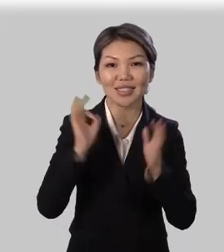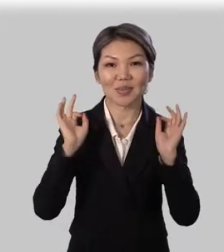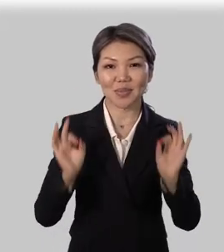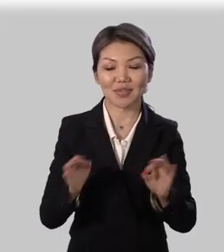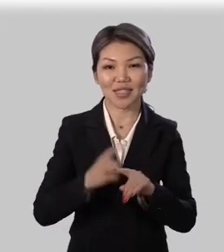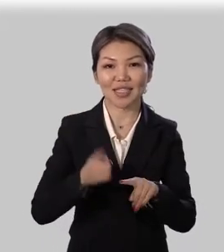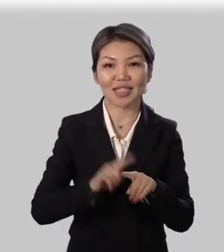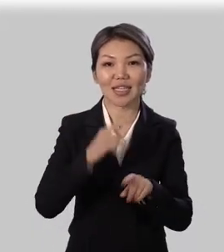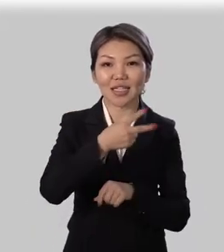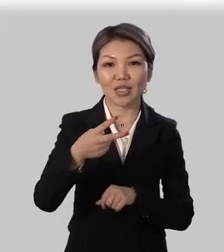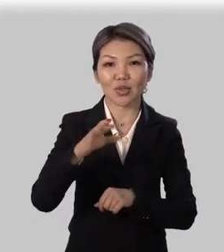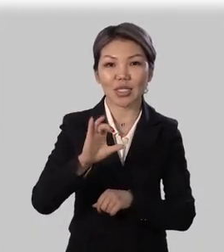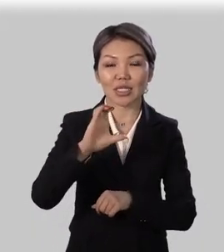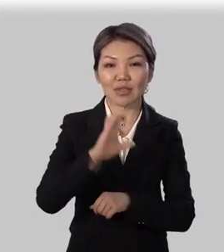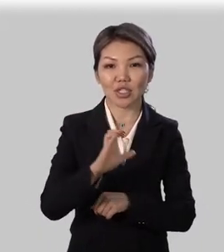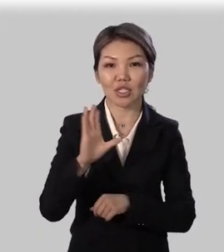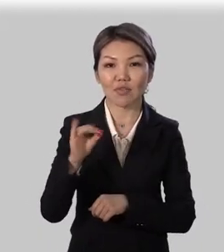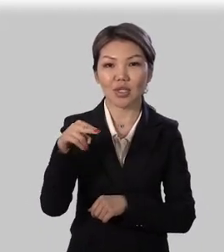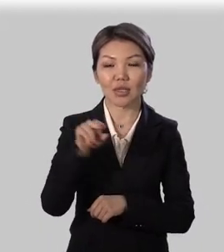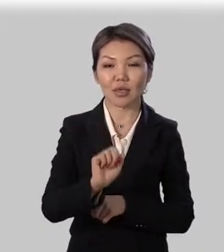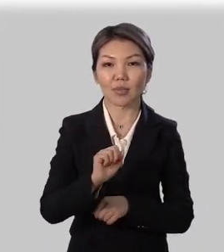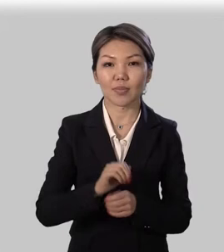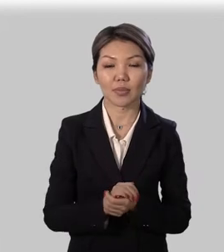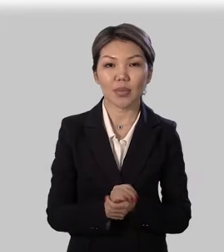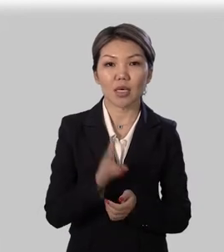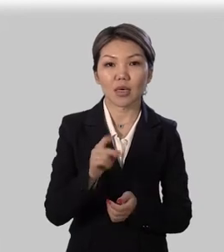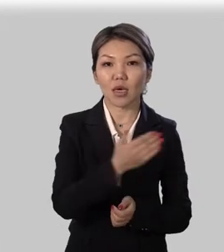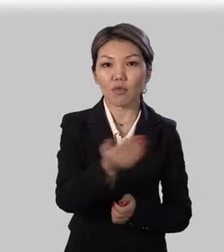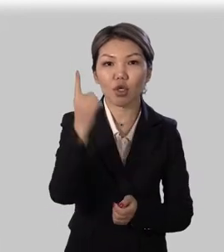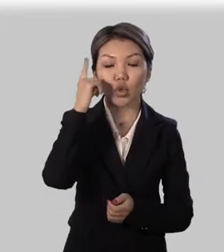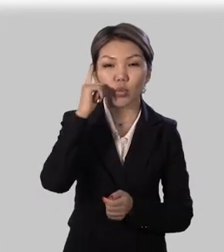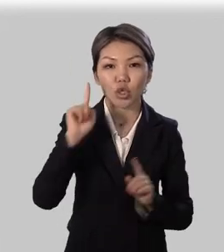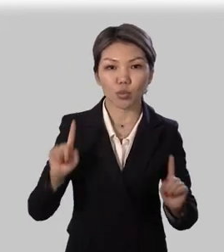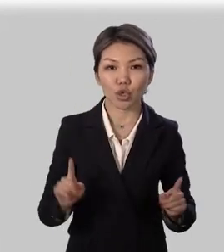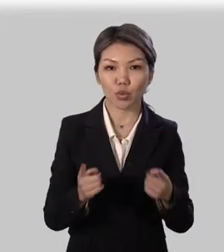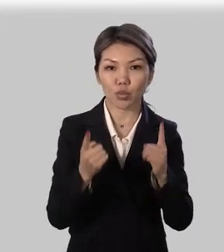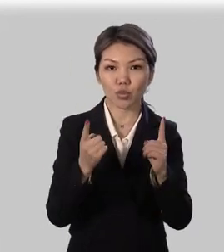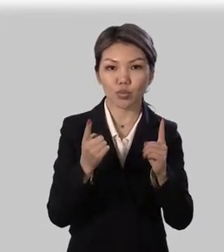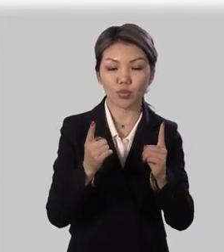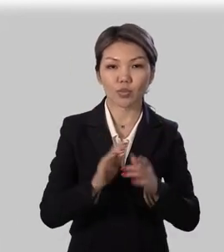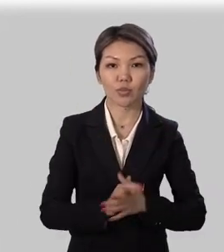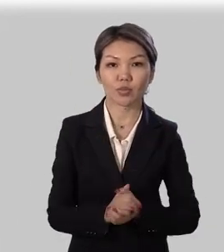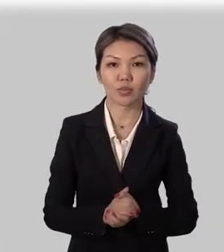это глаголы совершенного вида как вы думаете почему